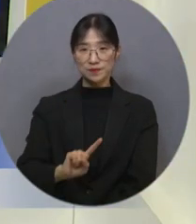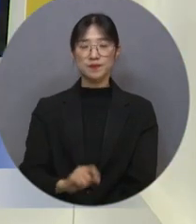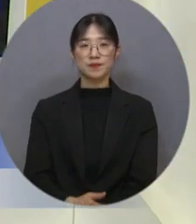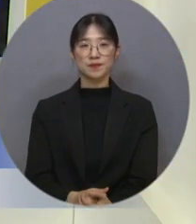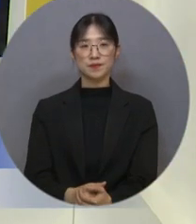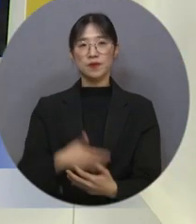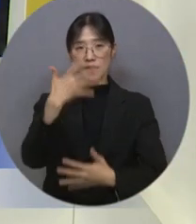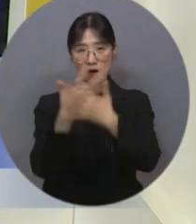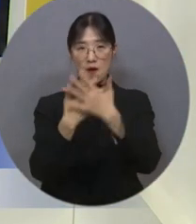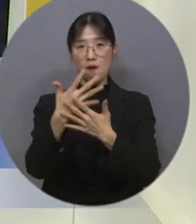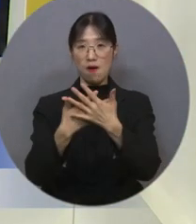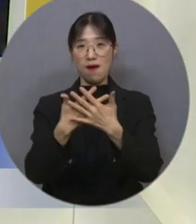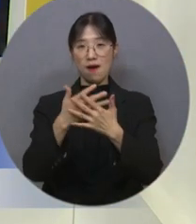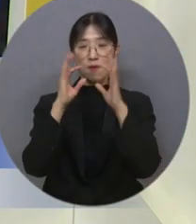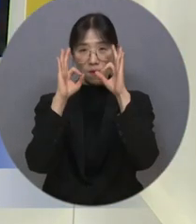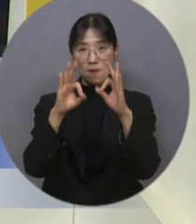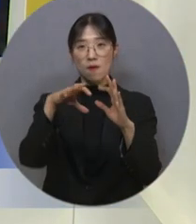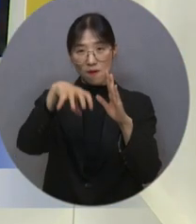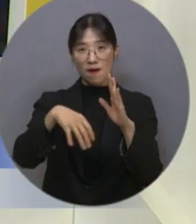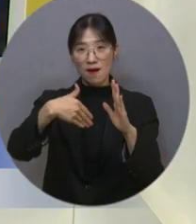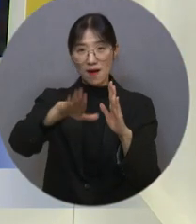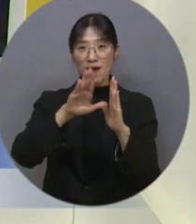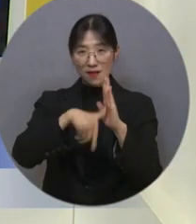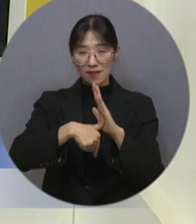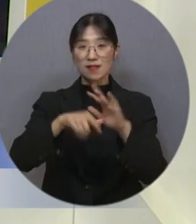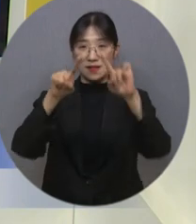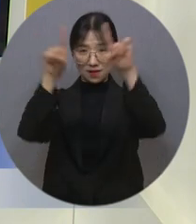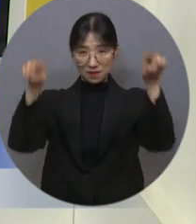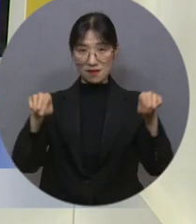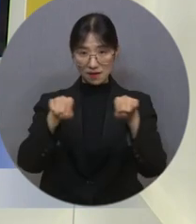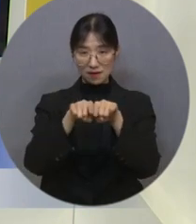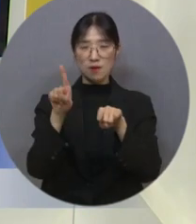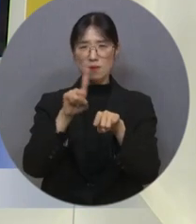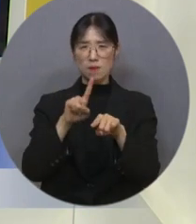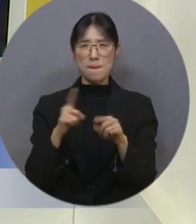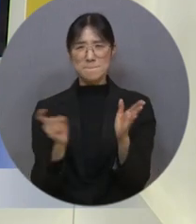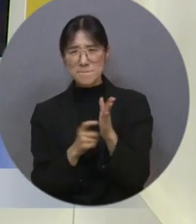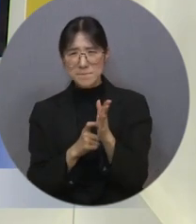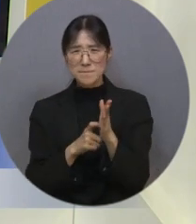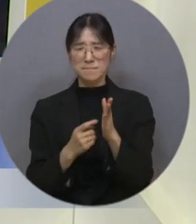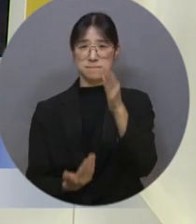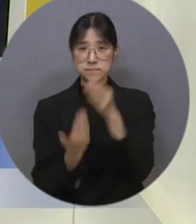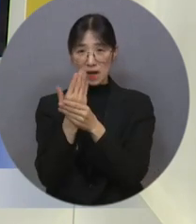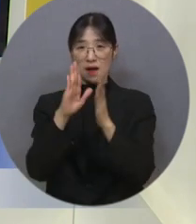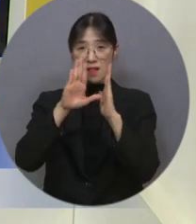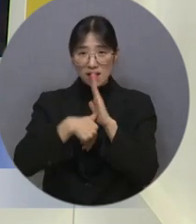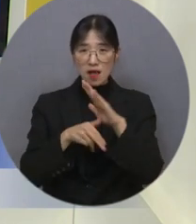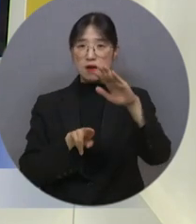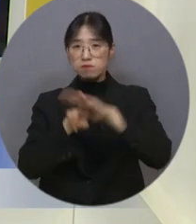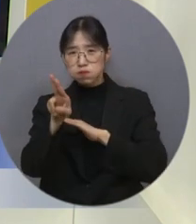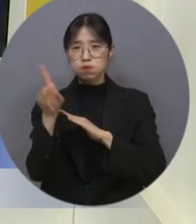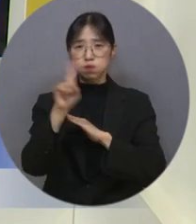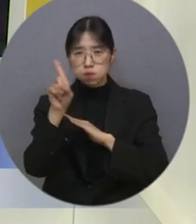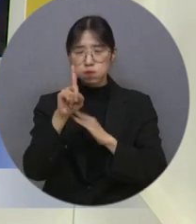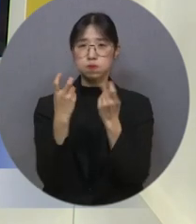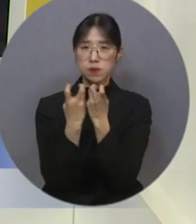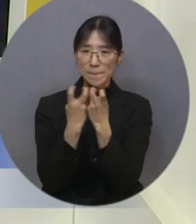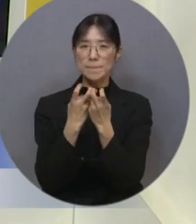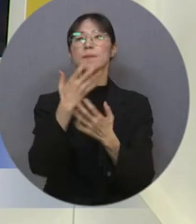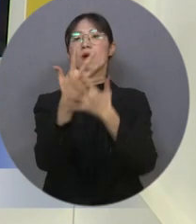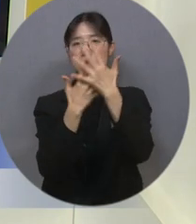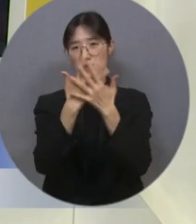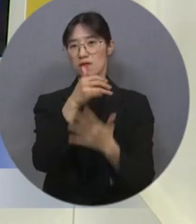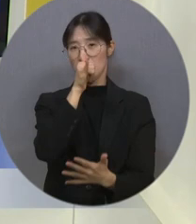영화관을 갔을 때 영화 상영전 스크린에는 비상 상황에 대비해 피난 안내 영상물이 나오죠